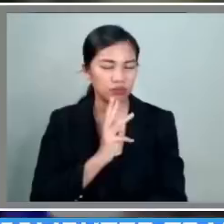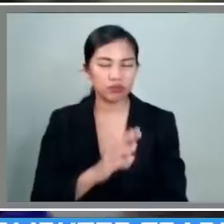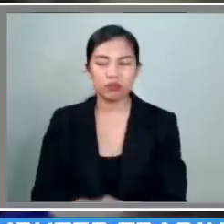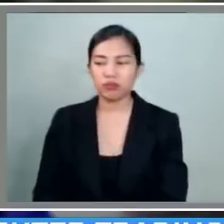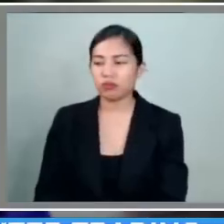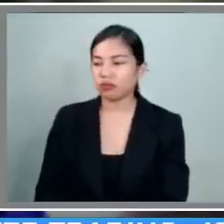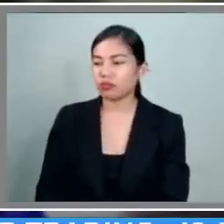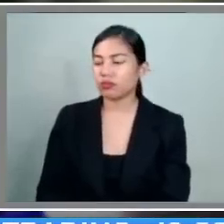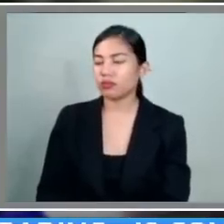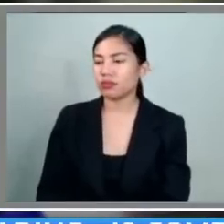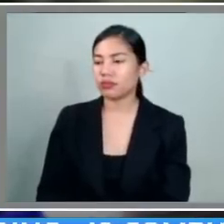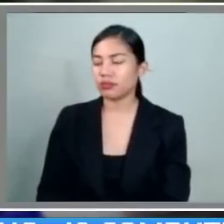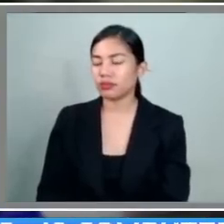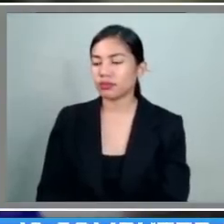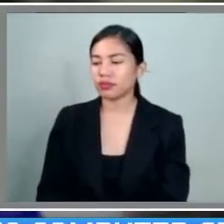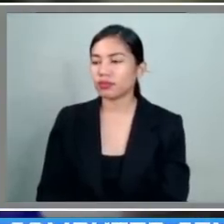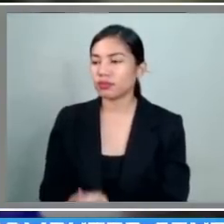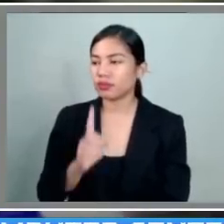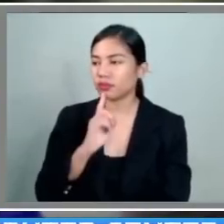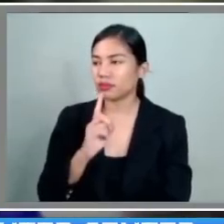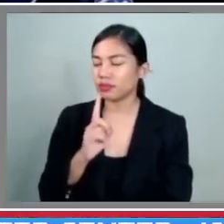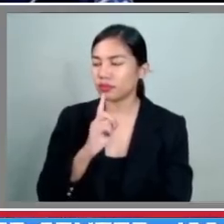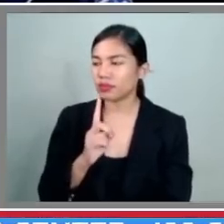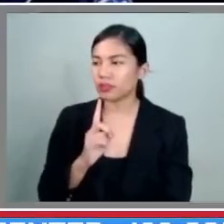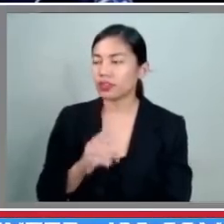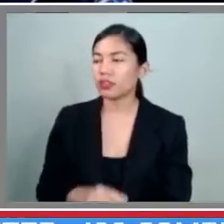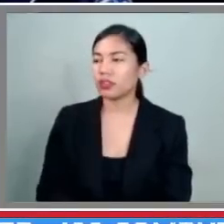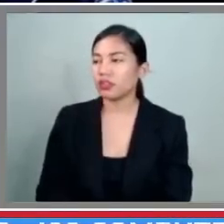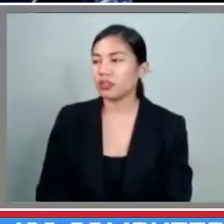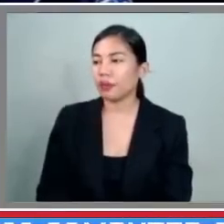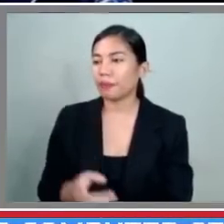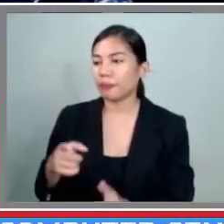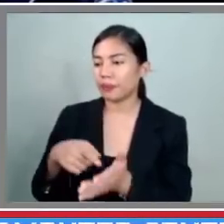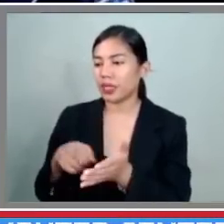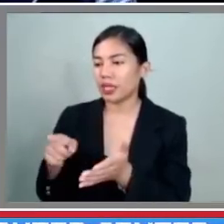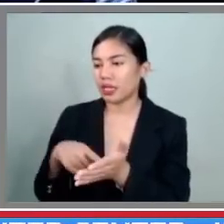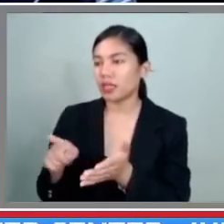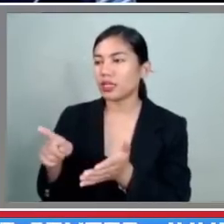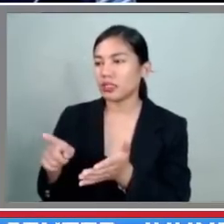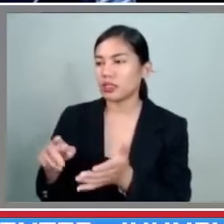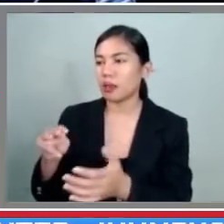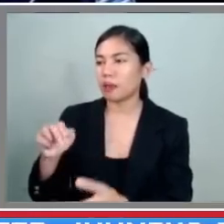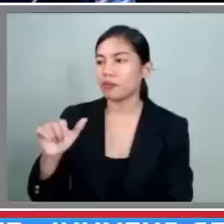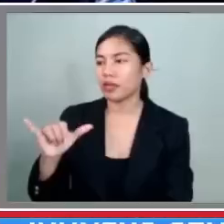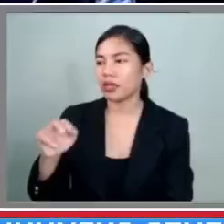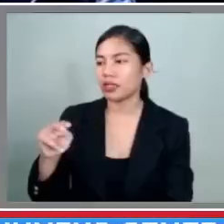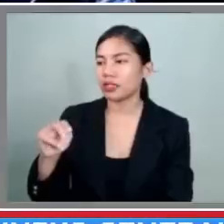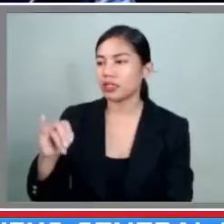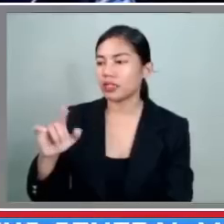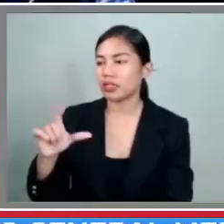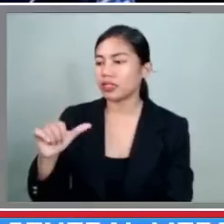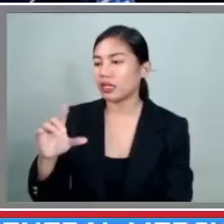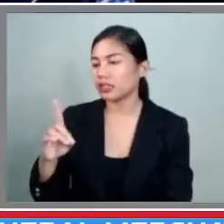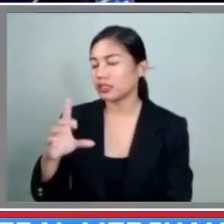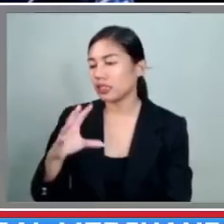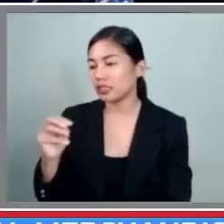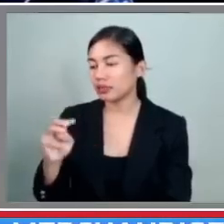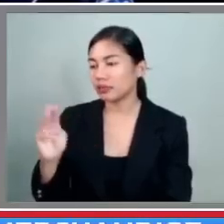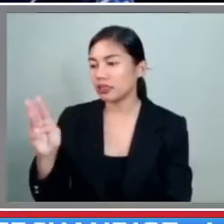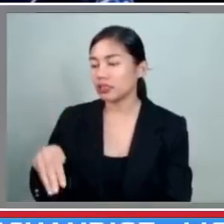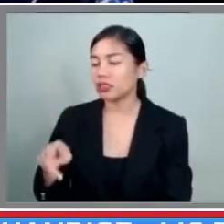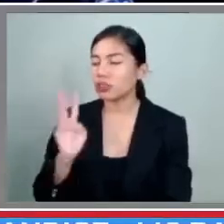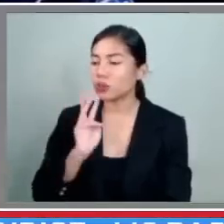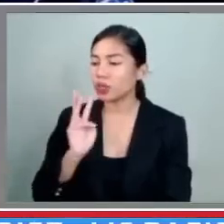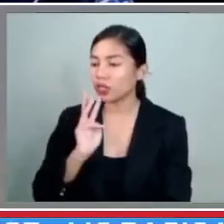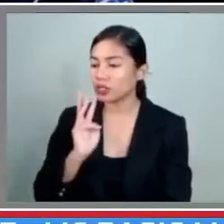Actually po, Connie, ano, yung sinisingil po ng Manila at Manila Water ay kung ilan lamang yung nare-read dito sa ating